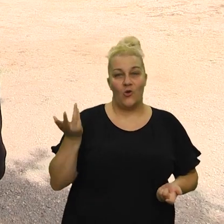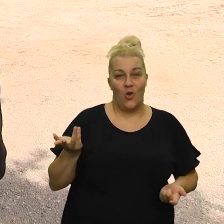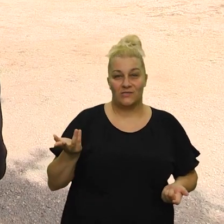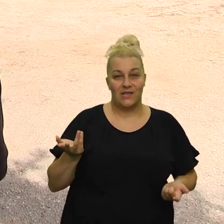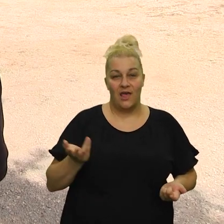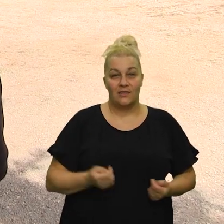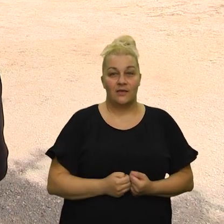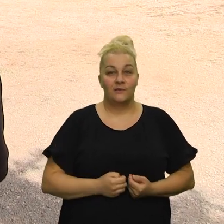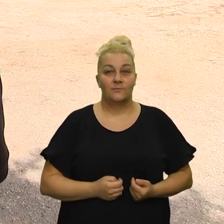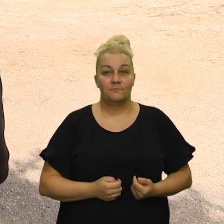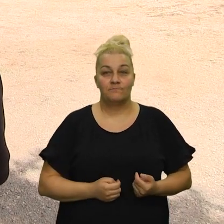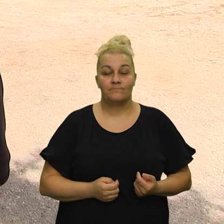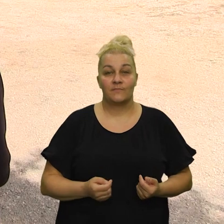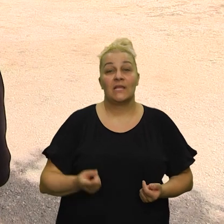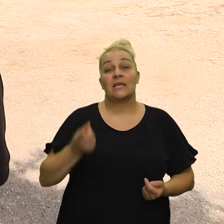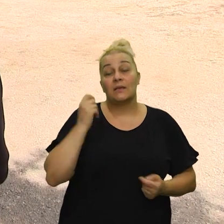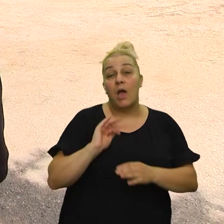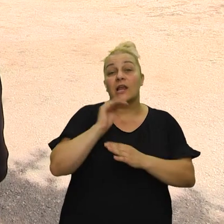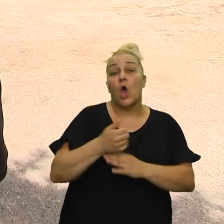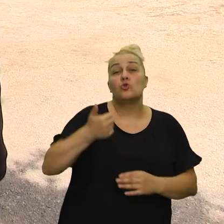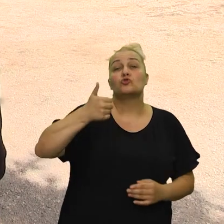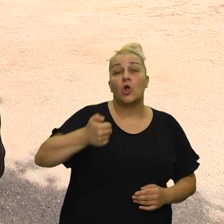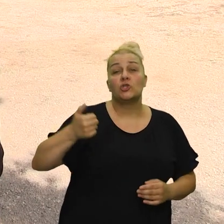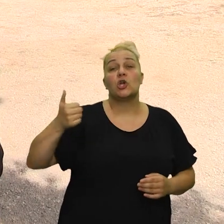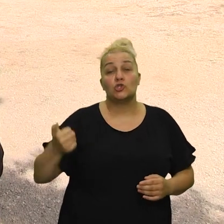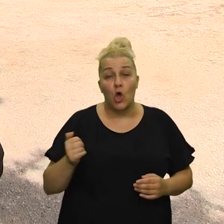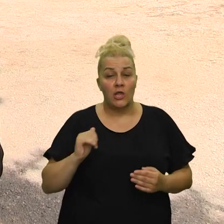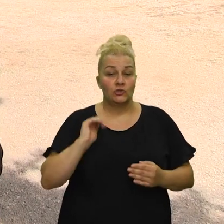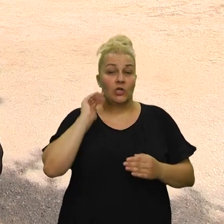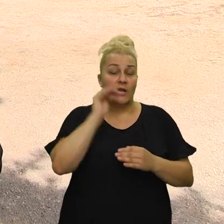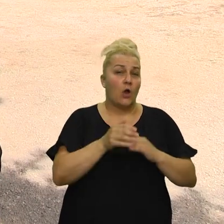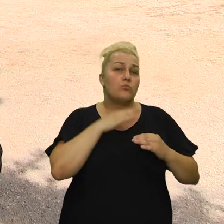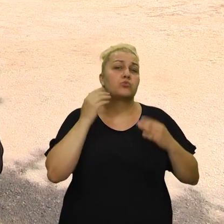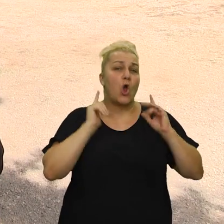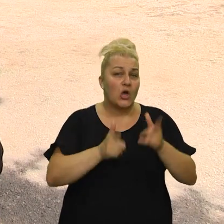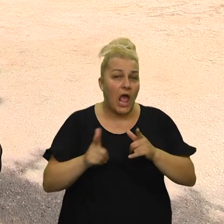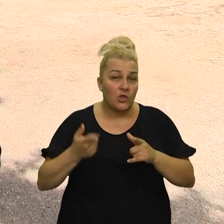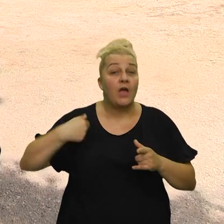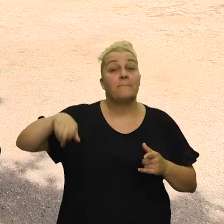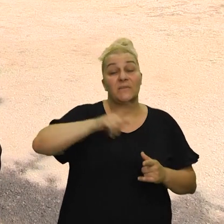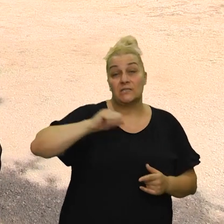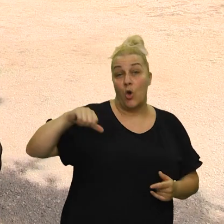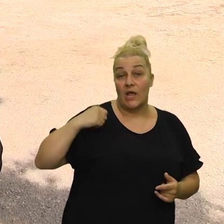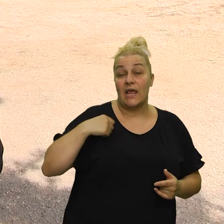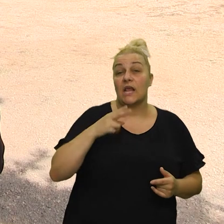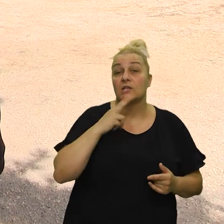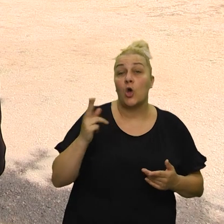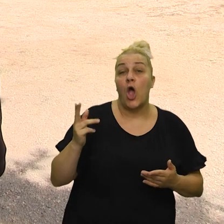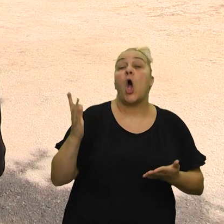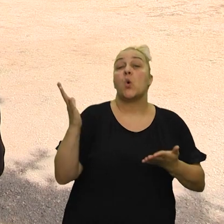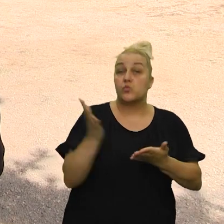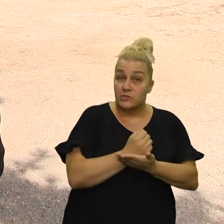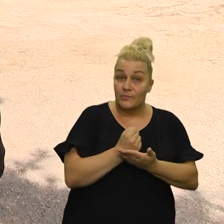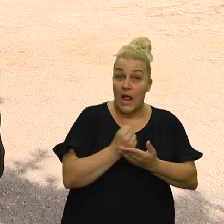jer ipak nakon stoljeća i stoljeća, nakon ratova i ratova, mi smo ta generacija koja je uspjela